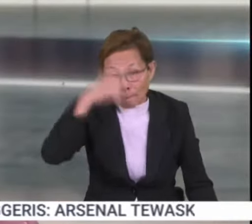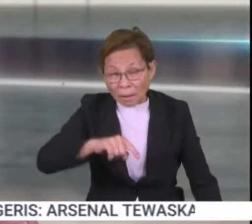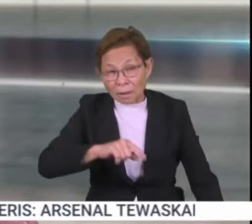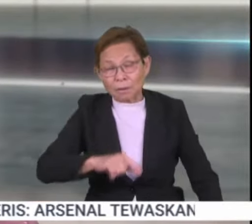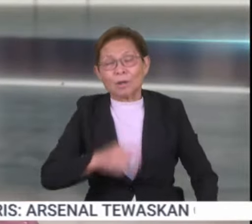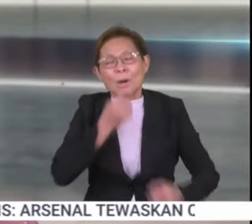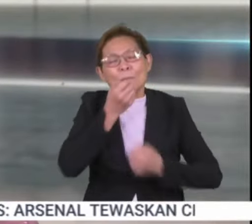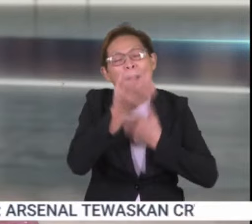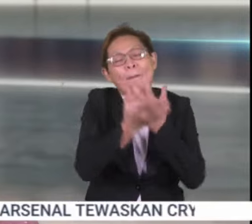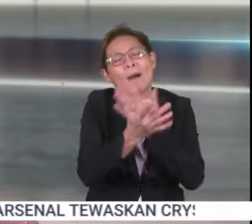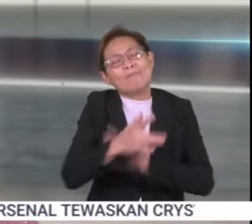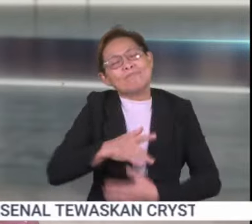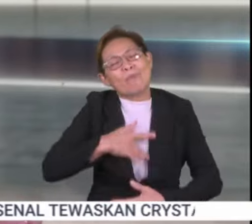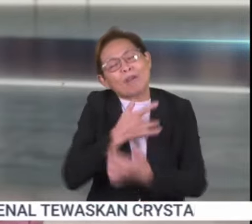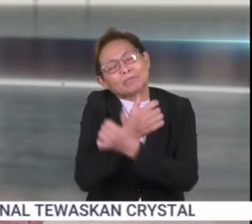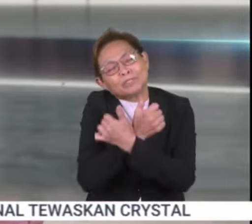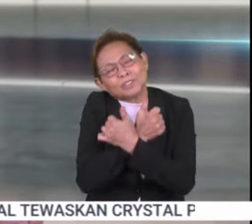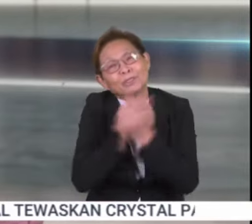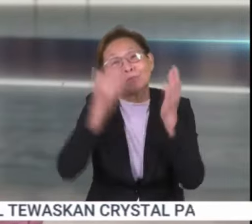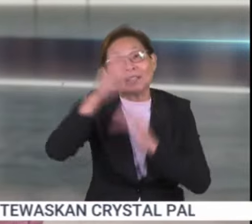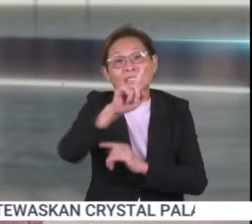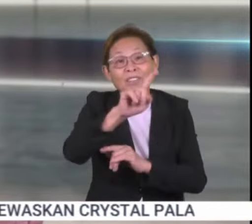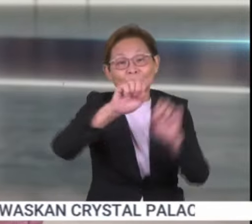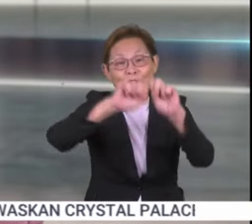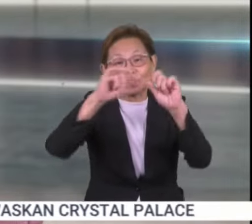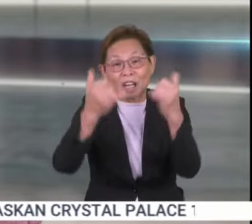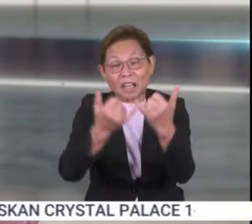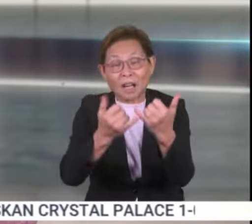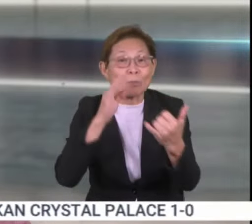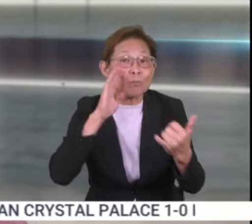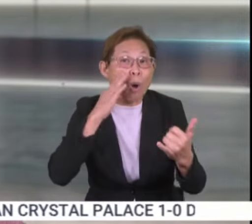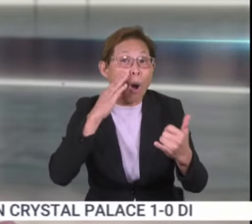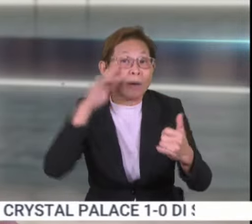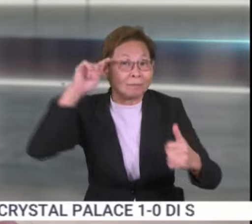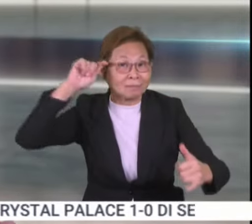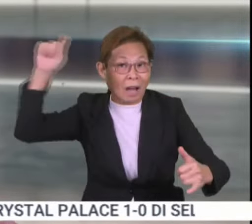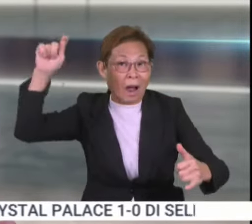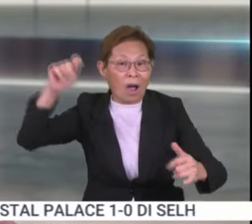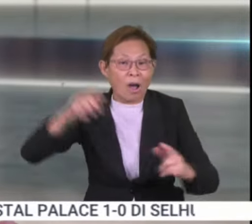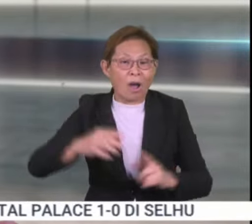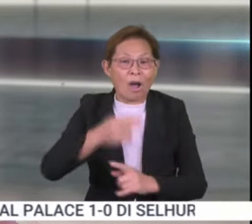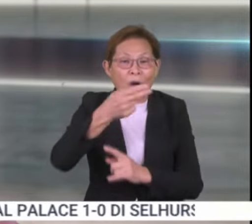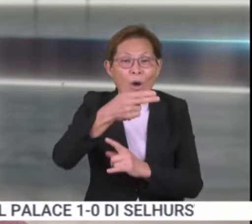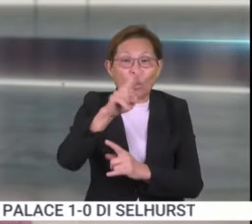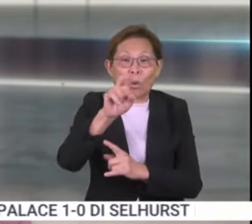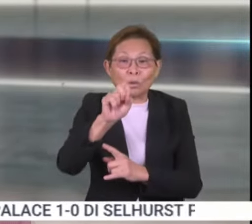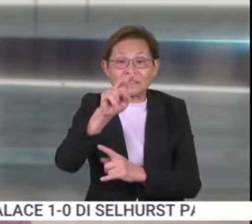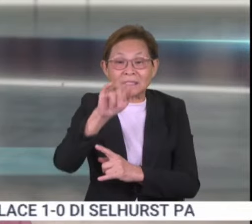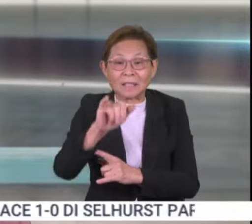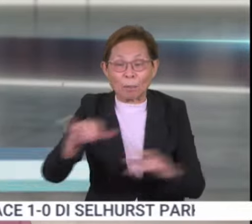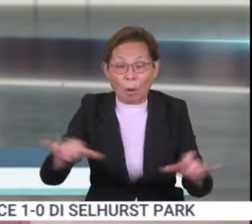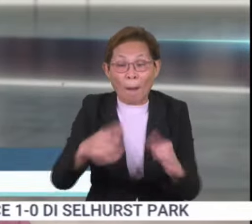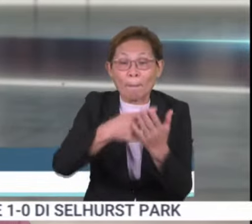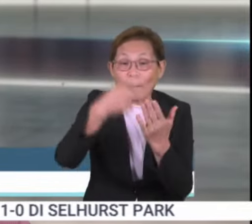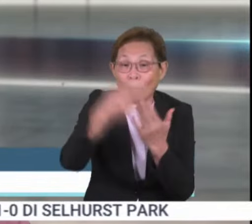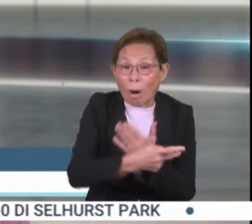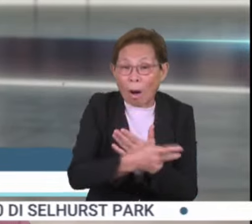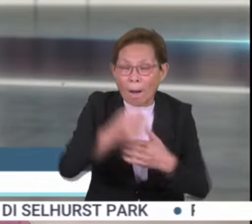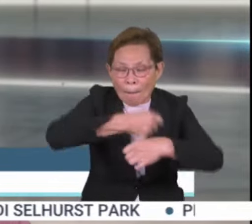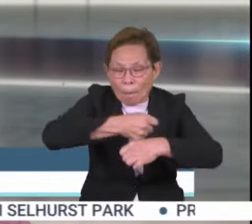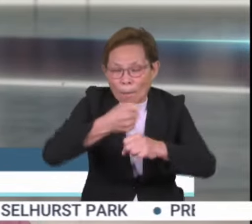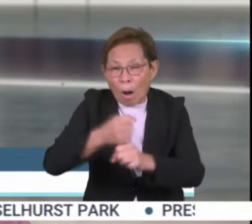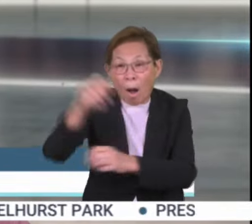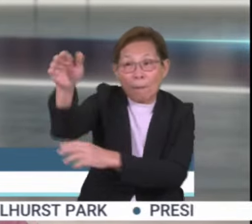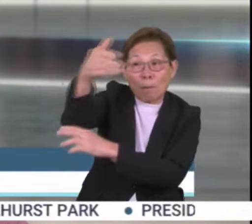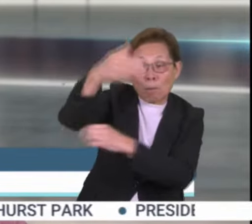kan rasa cinta kepada negara sebuah Serikat Bumiputera di Trengganu inisiatif membentuk